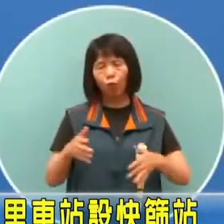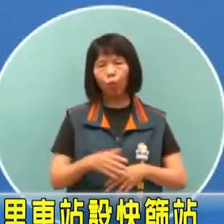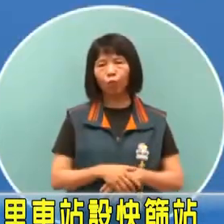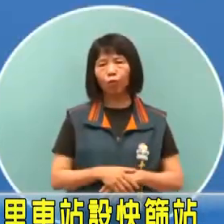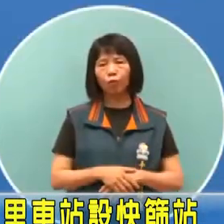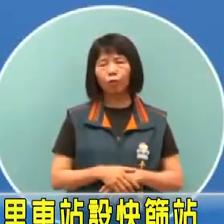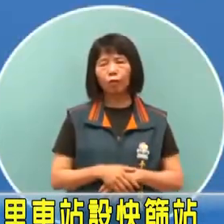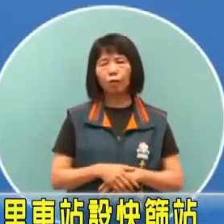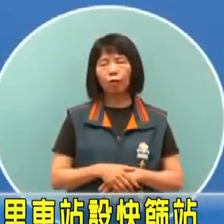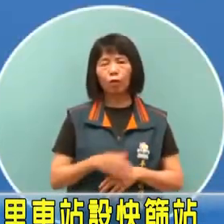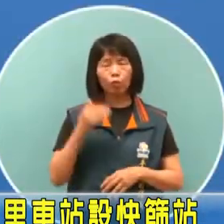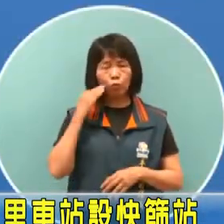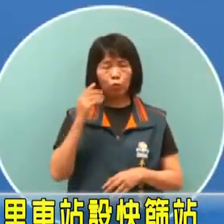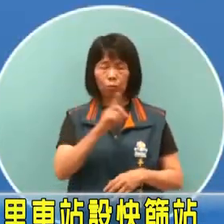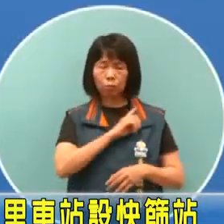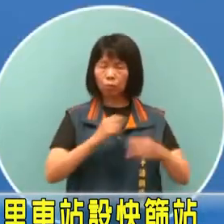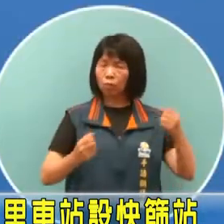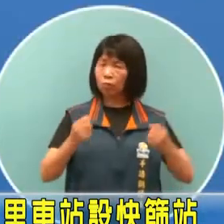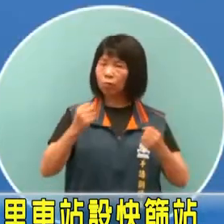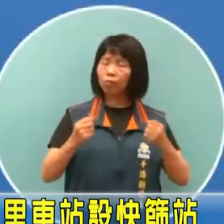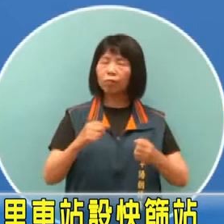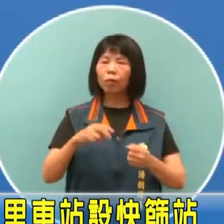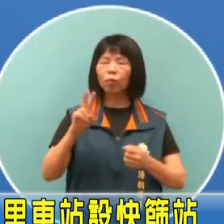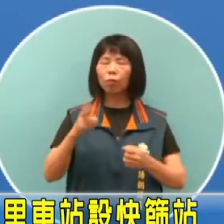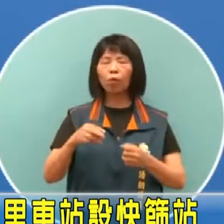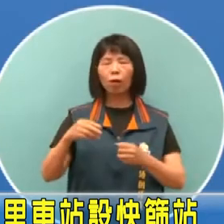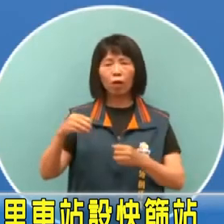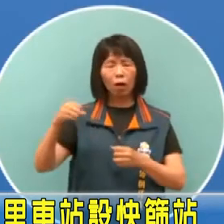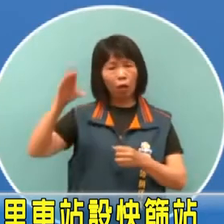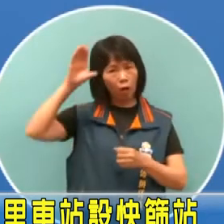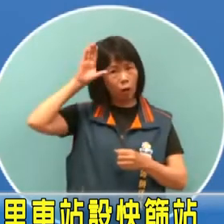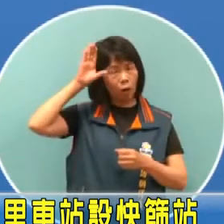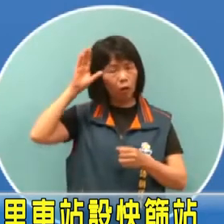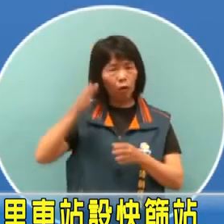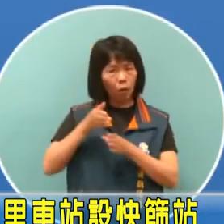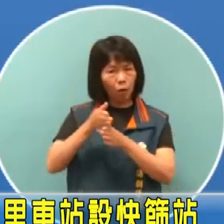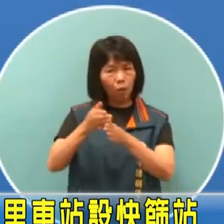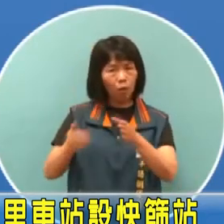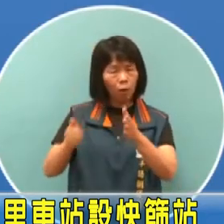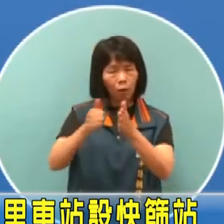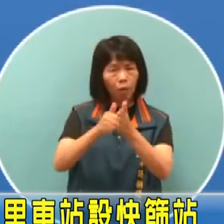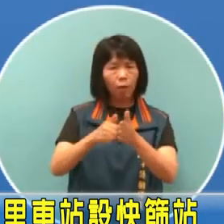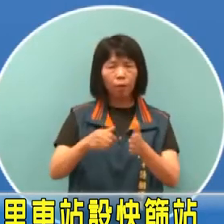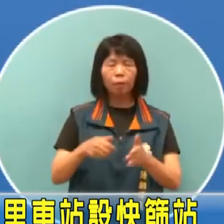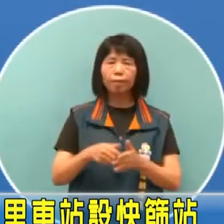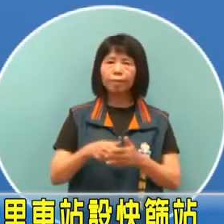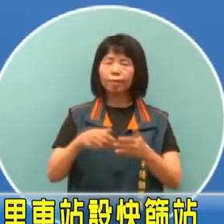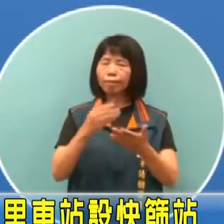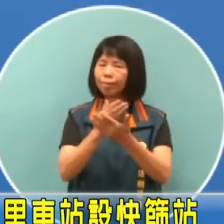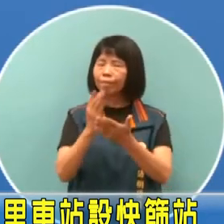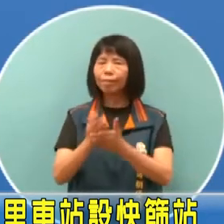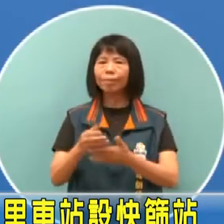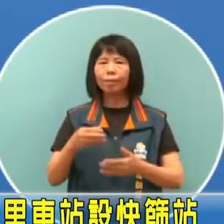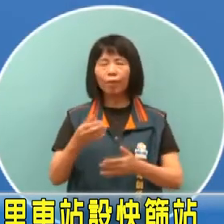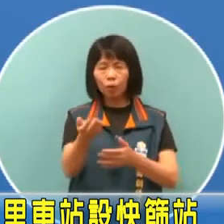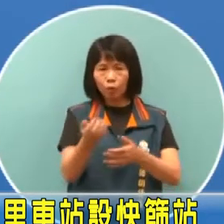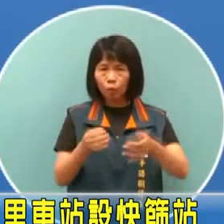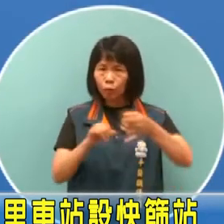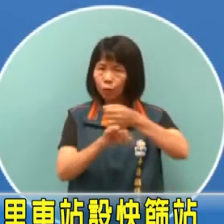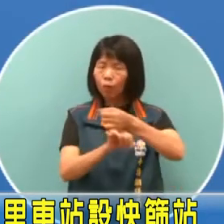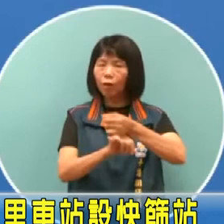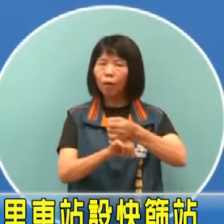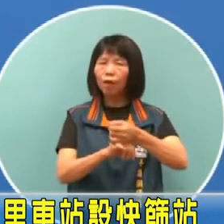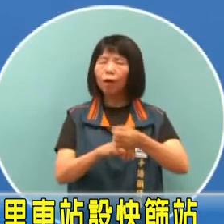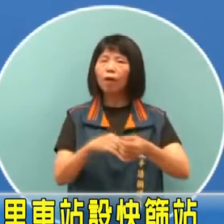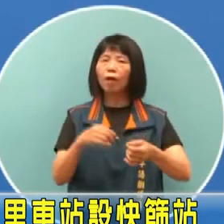只要您是自驾车或者是坐公路系统的话，请预约到我们的这个花莲市卫生所。